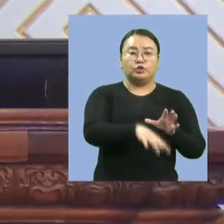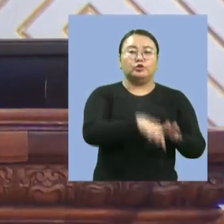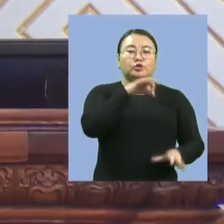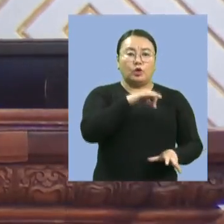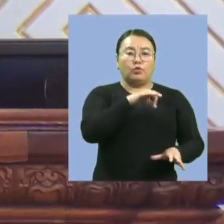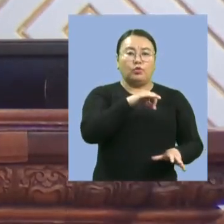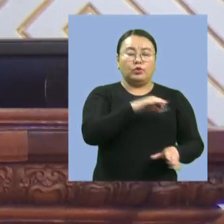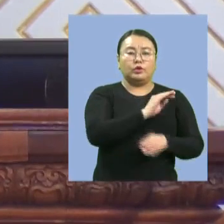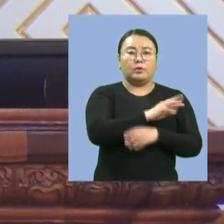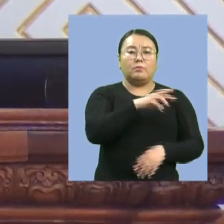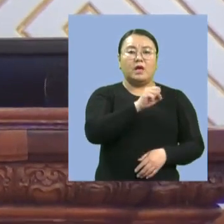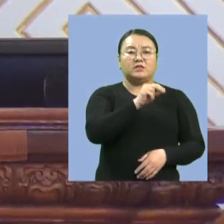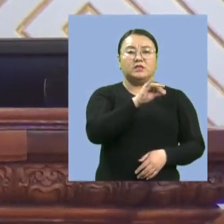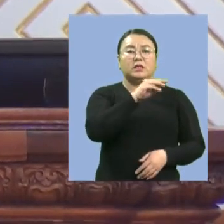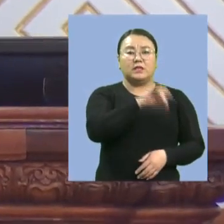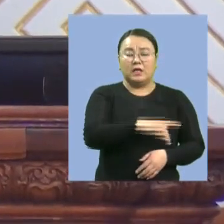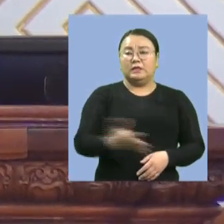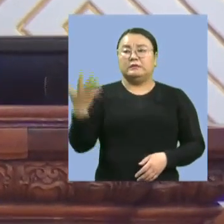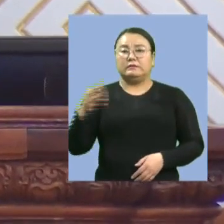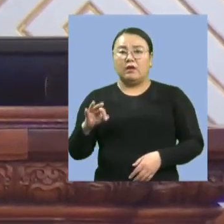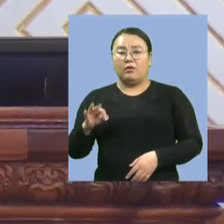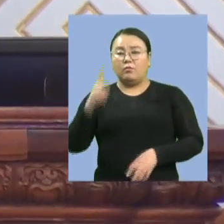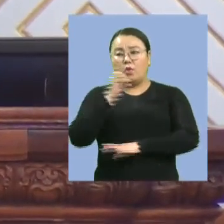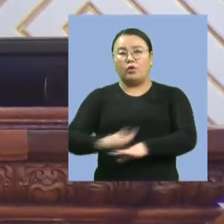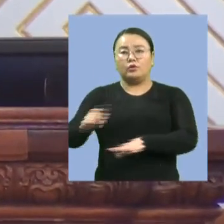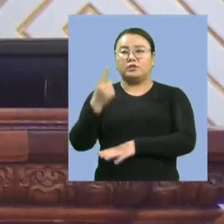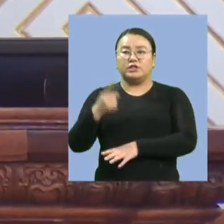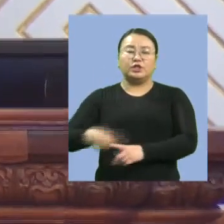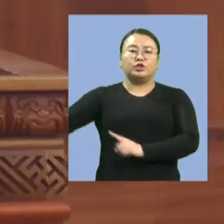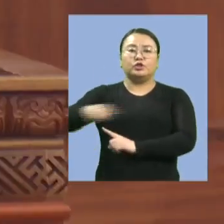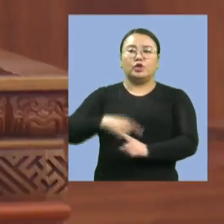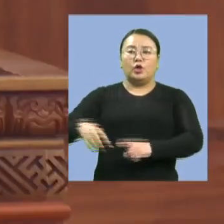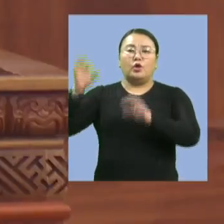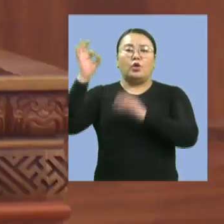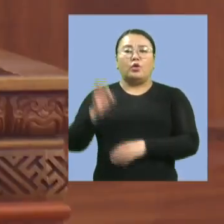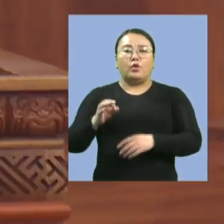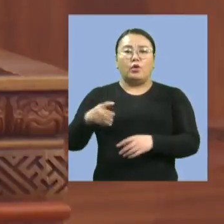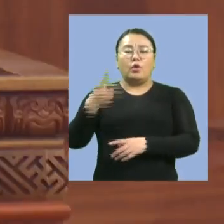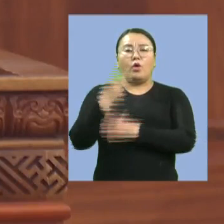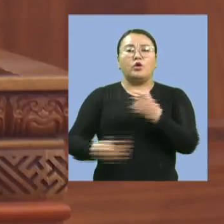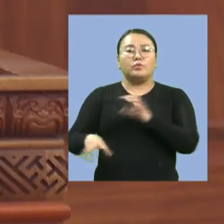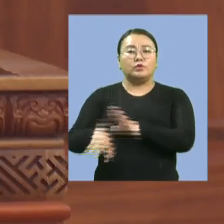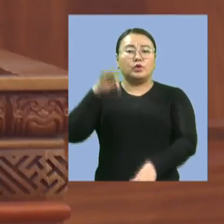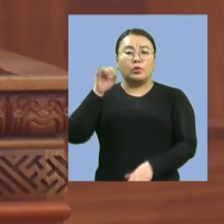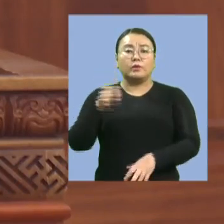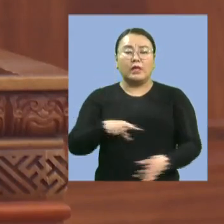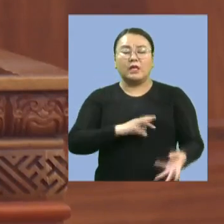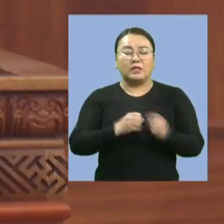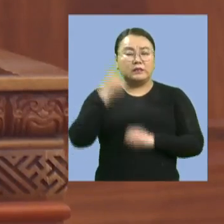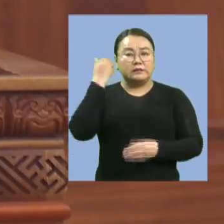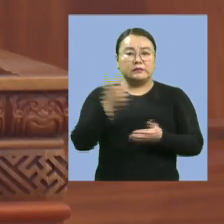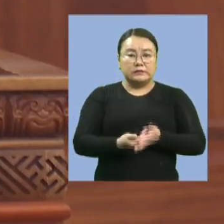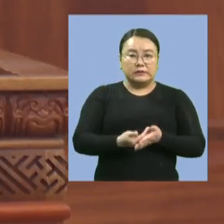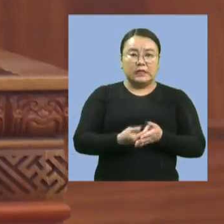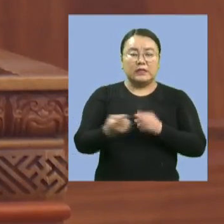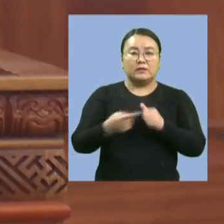буюу сонгуулийн олонхийг төлөөлөх мажистар 50-ыг нь улсын хэмжээний нэг тойргоос буюу хувь тэнцвэрлэх пропорционал тогтолцоогоор сонгоно